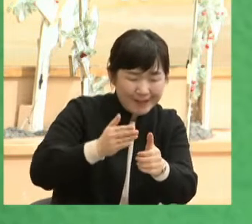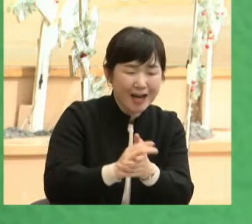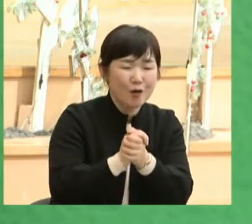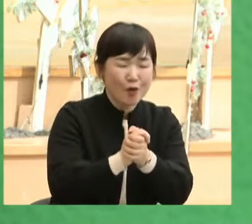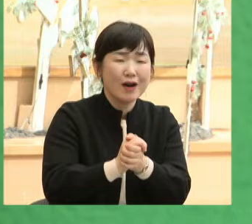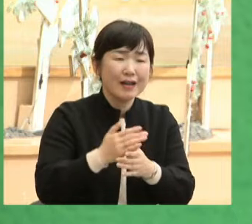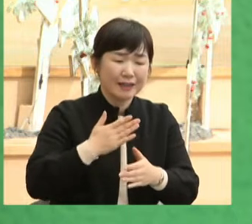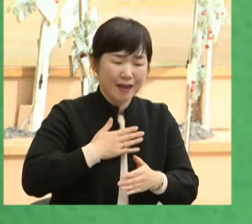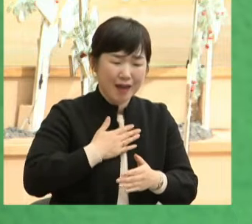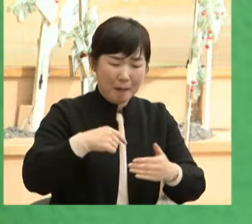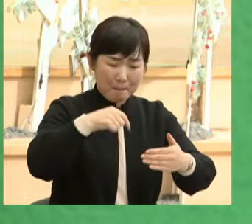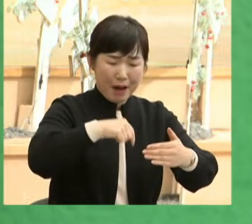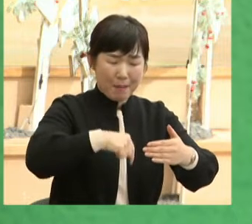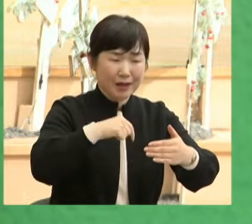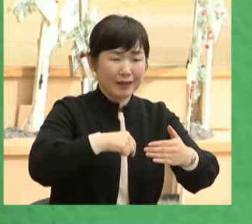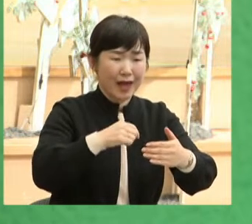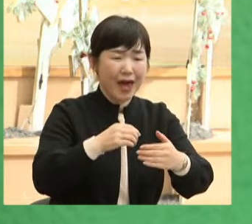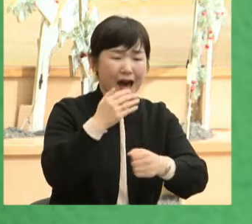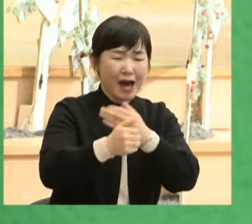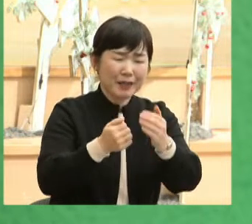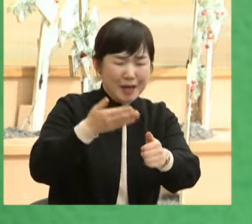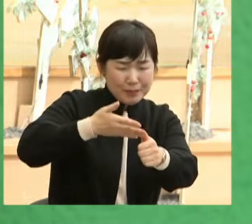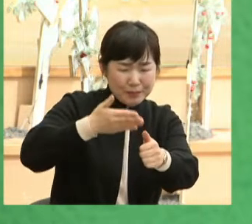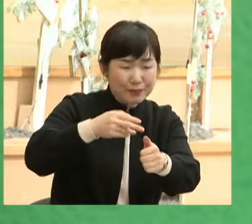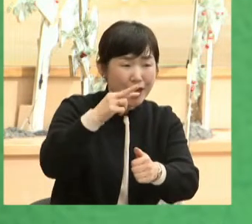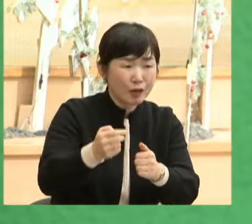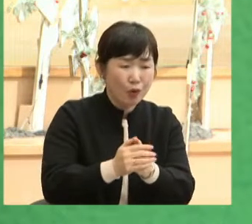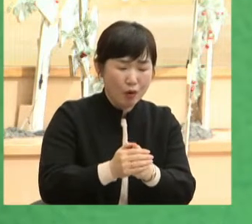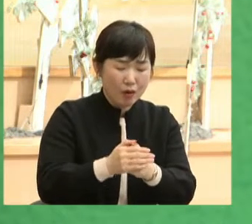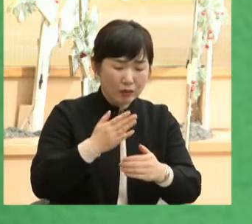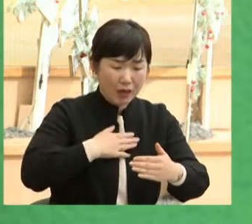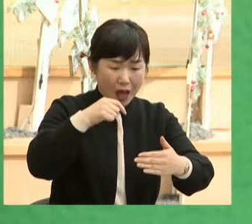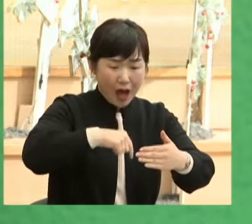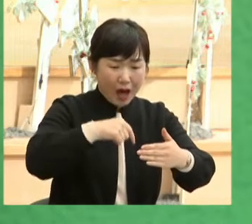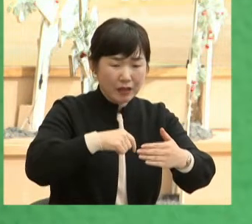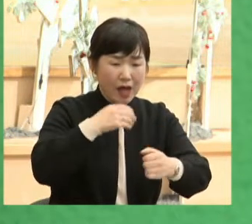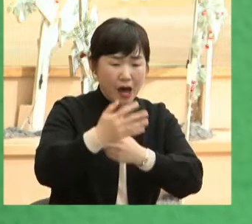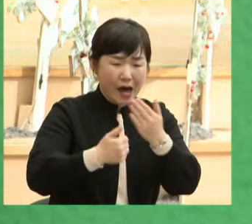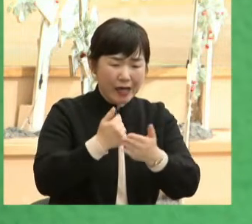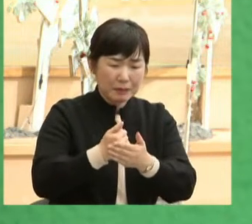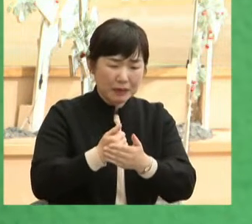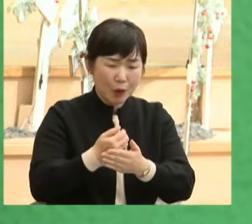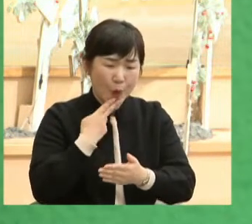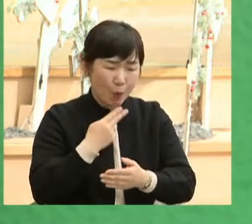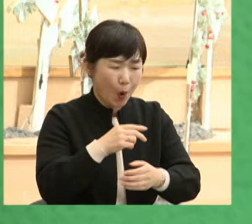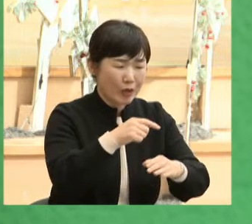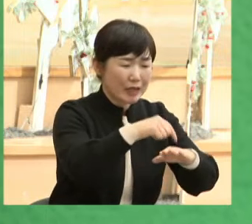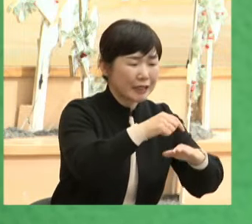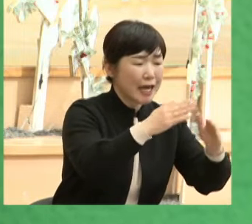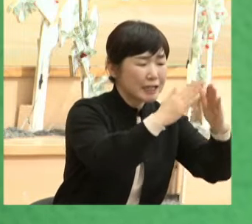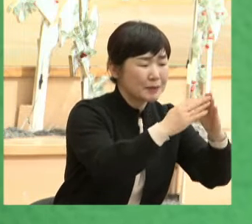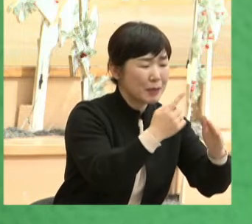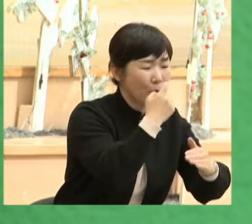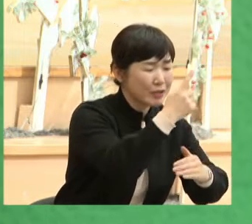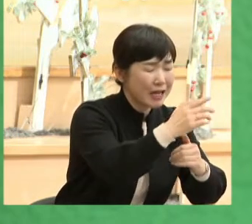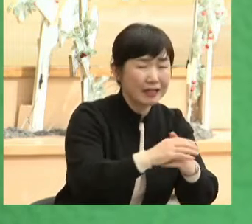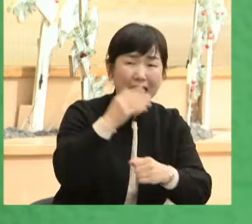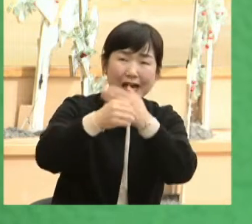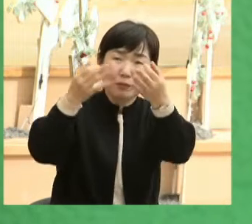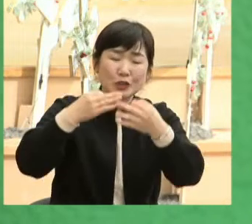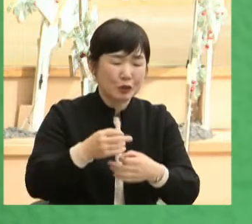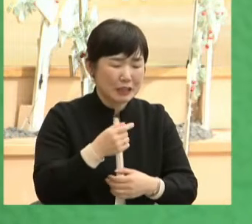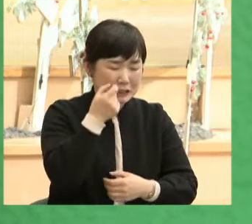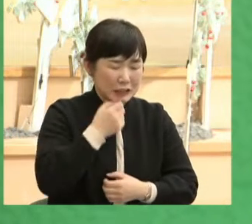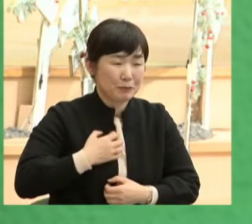하나님보다 광고 요청해도 내 마음의 하나님보다 주택이 앞선 것을 하나님은 슬퍼 하셨고 주택은